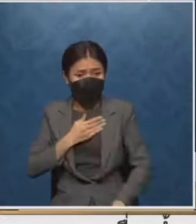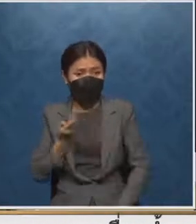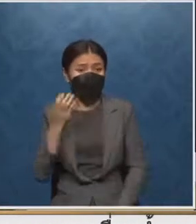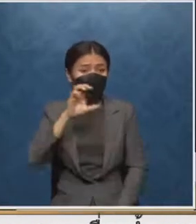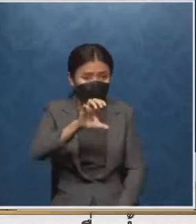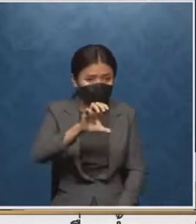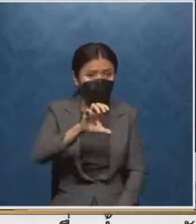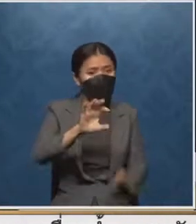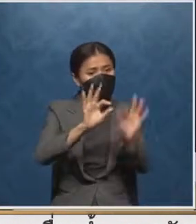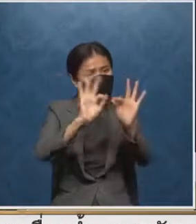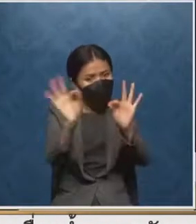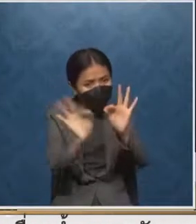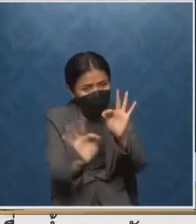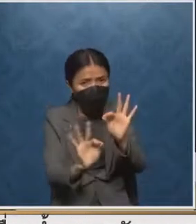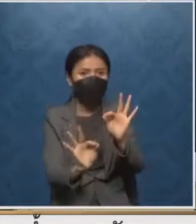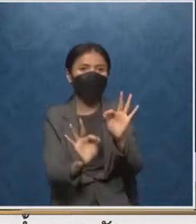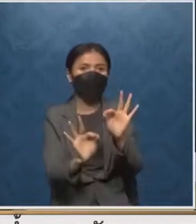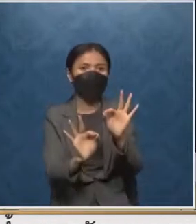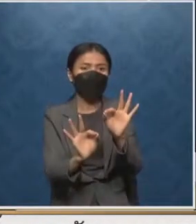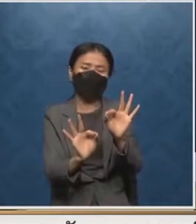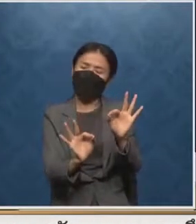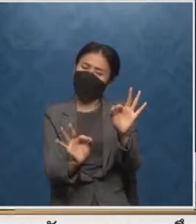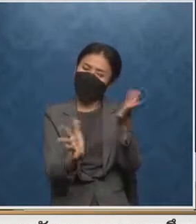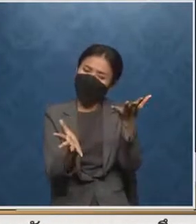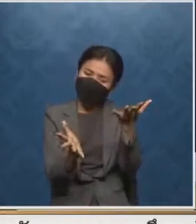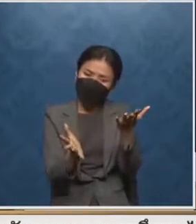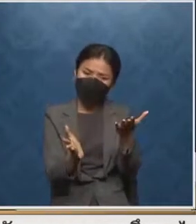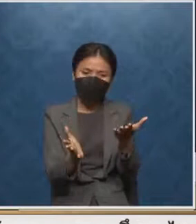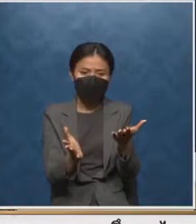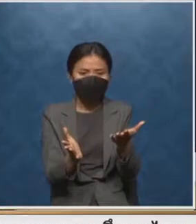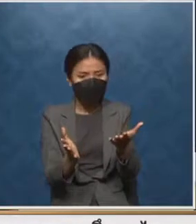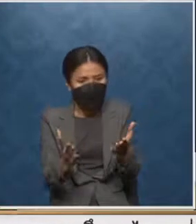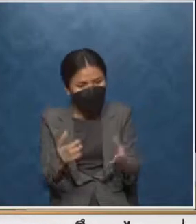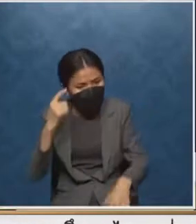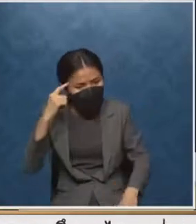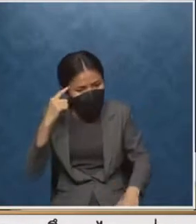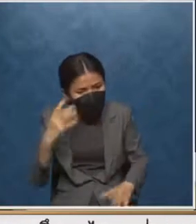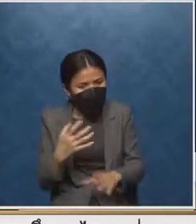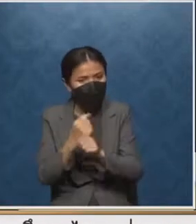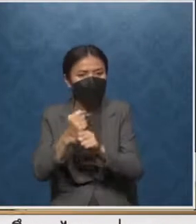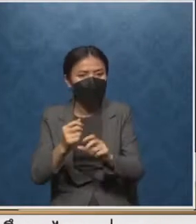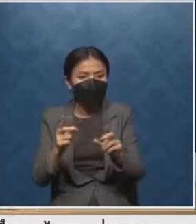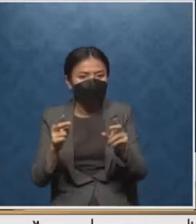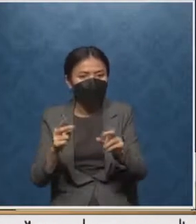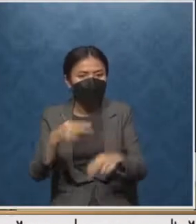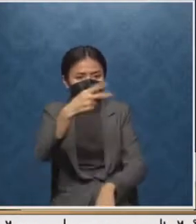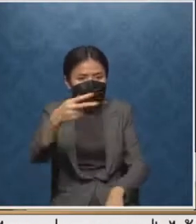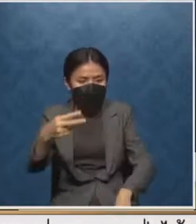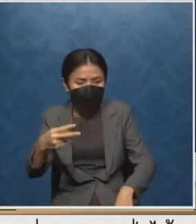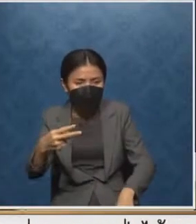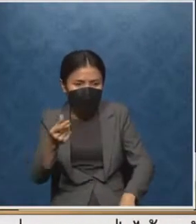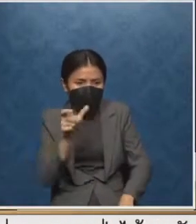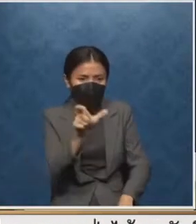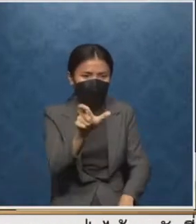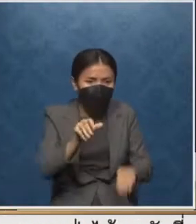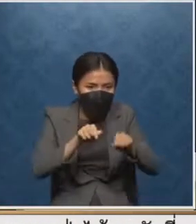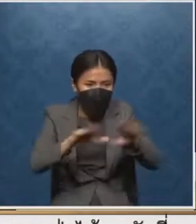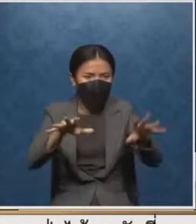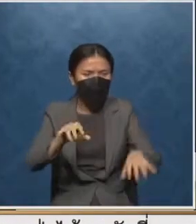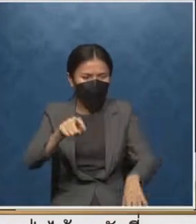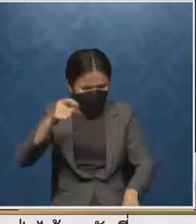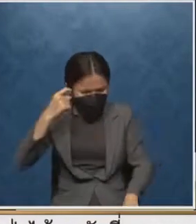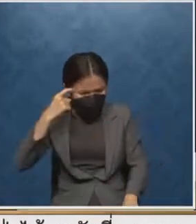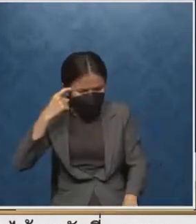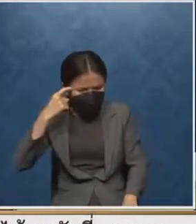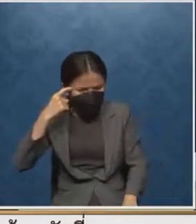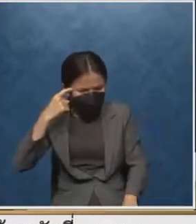ปชั่นคำว่าแคปชั่นหมายถึงว่าเขียนอะไรสรุปจั่วหัวออกไปเนี่ยต้องคิดว่ามันมีผลกระทบทั้งต่